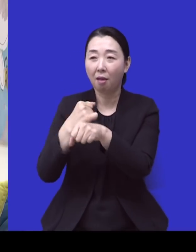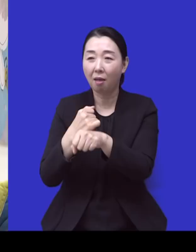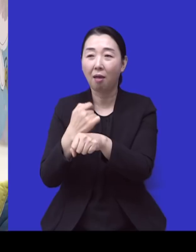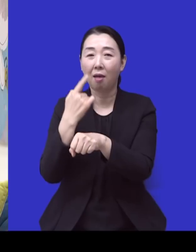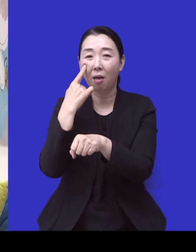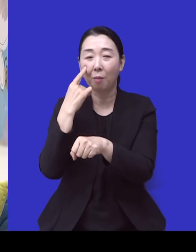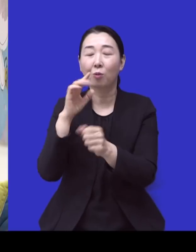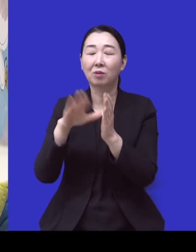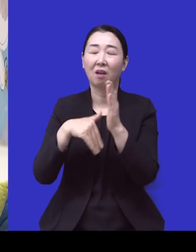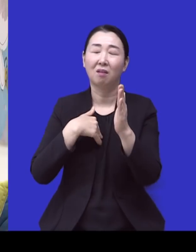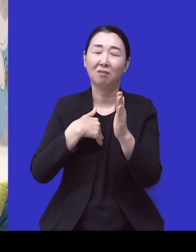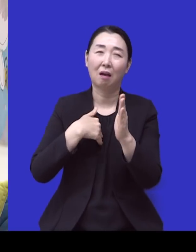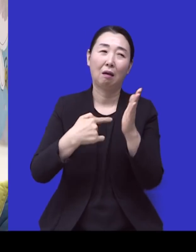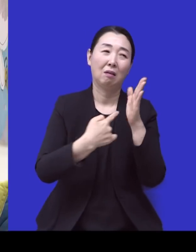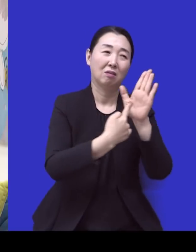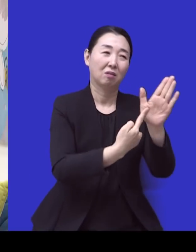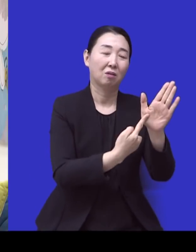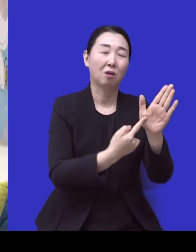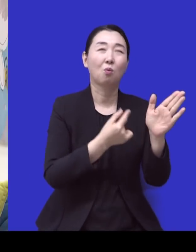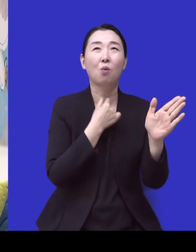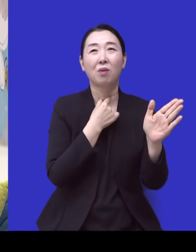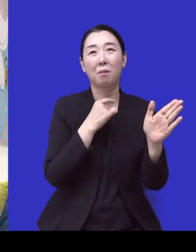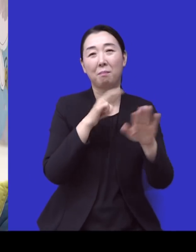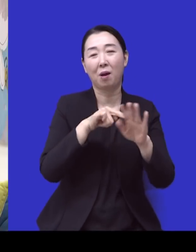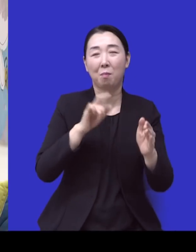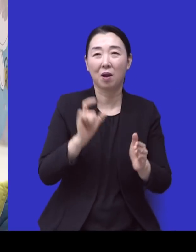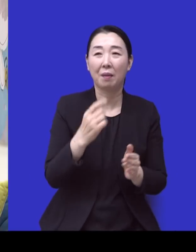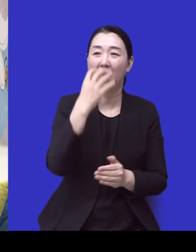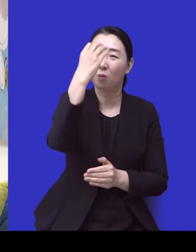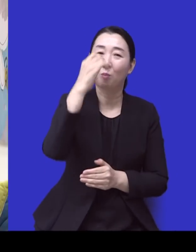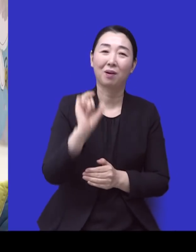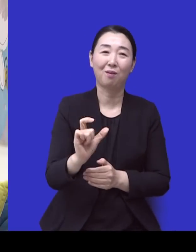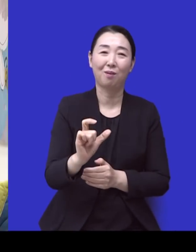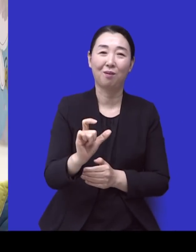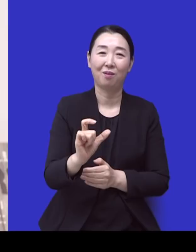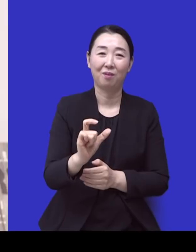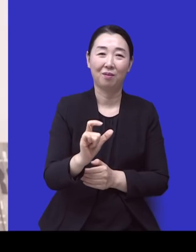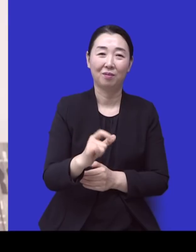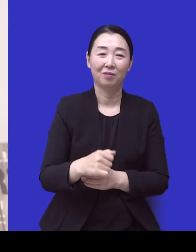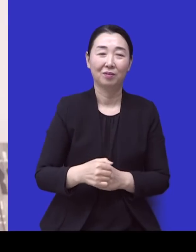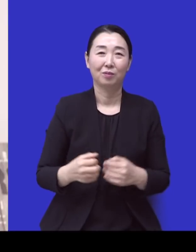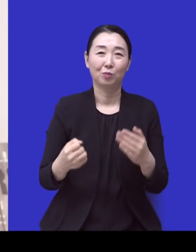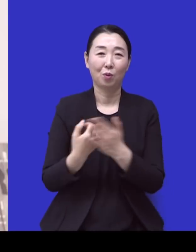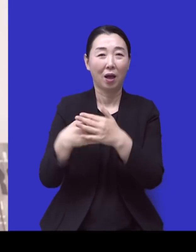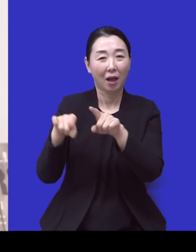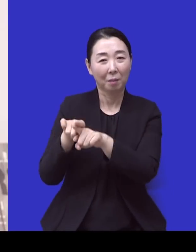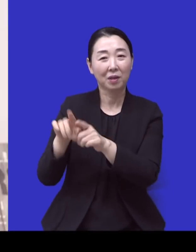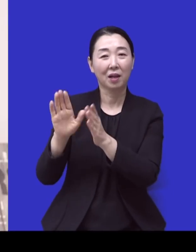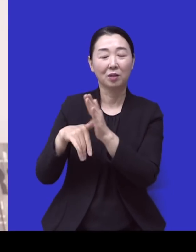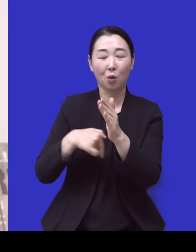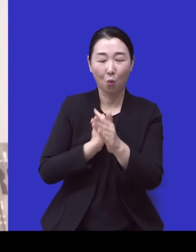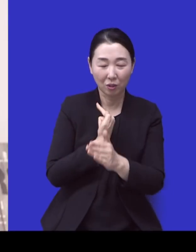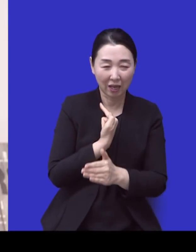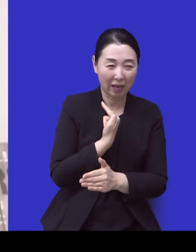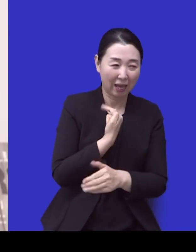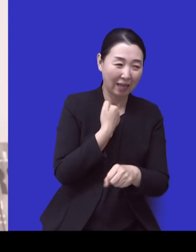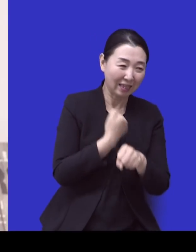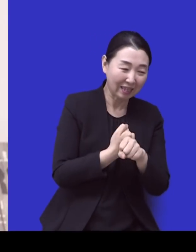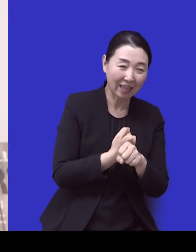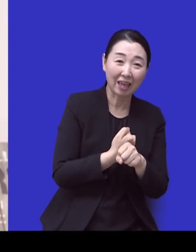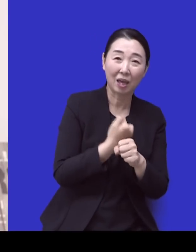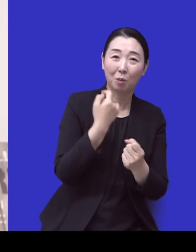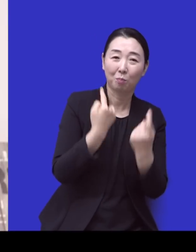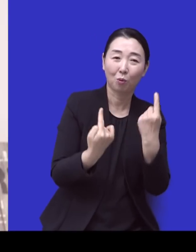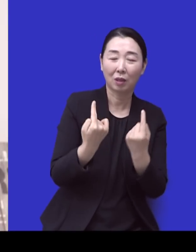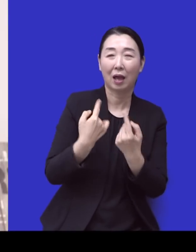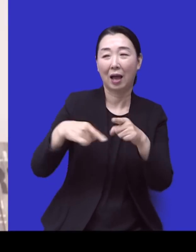내가 드러나고 싶은 마음이 강했고 내 교만이 얼마나 컸는지, 그리고 함께 할 때, 혼자 할 때보다 함께 할 때